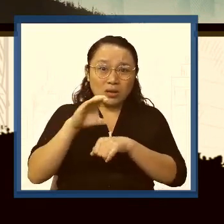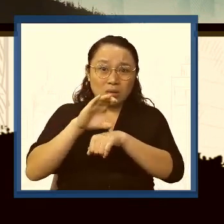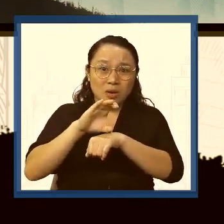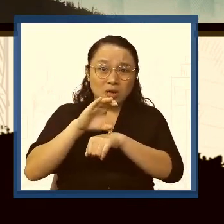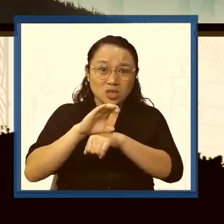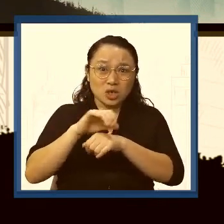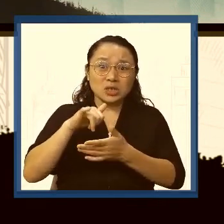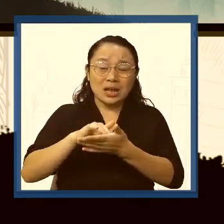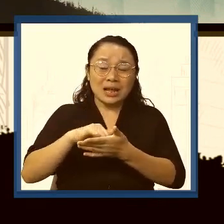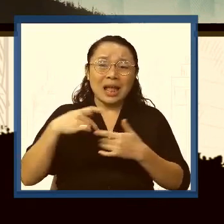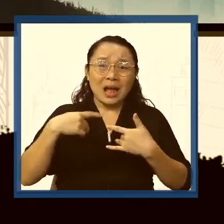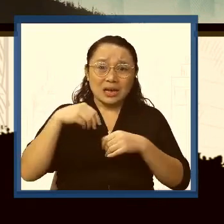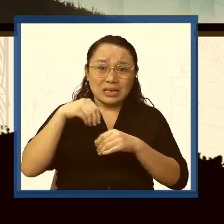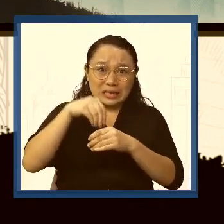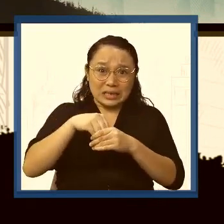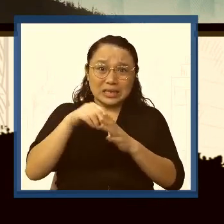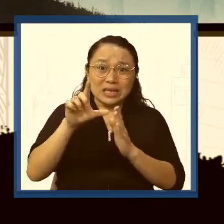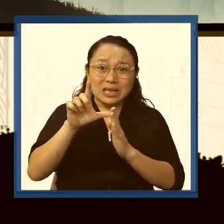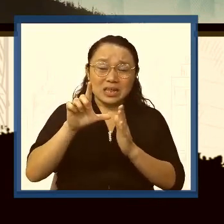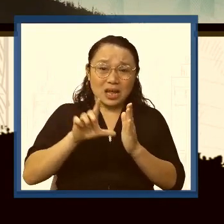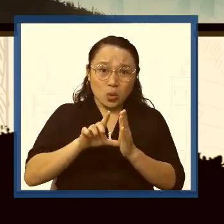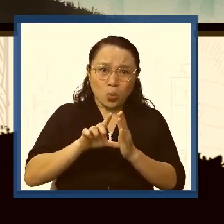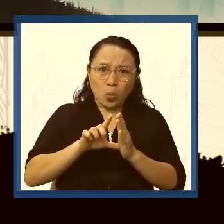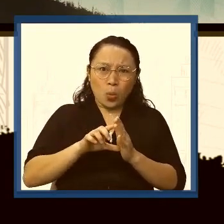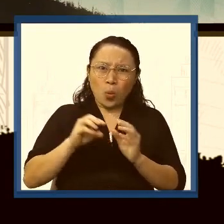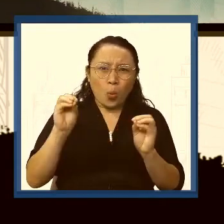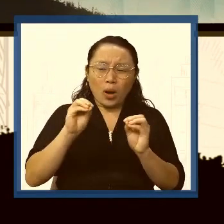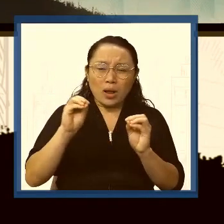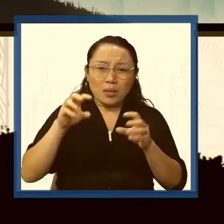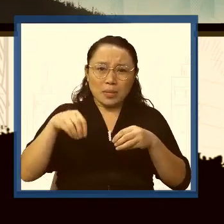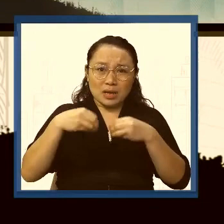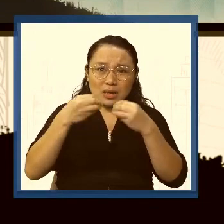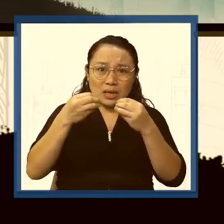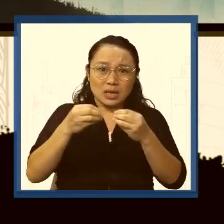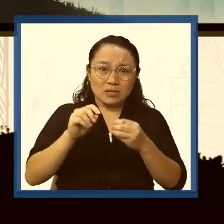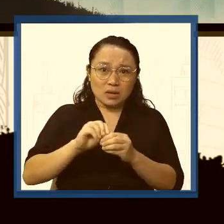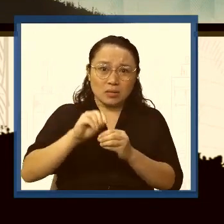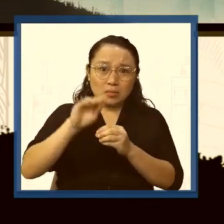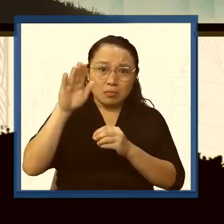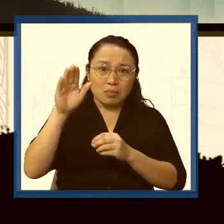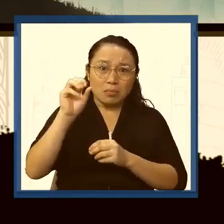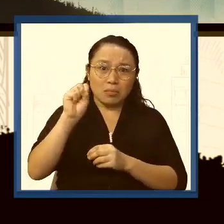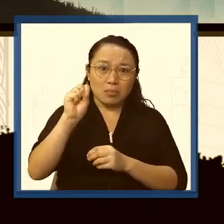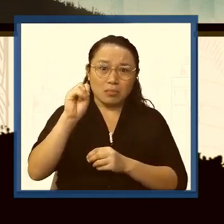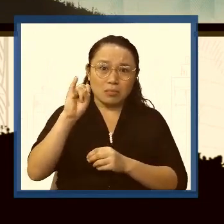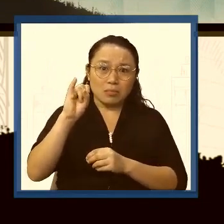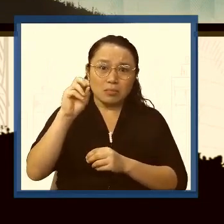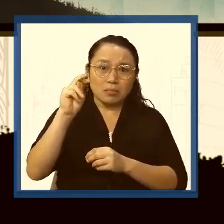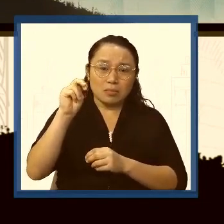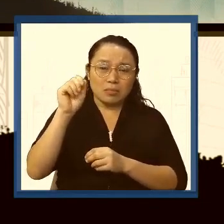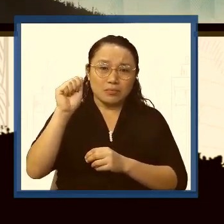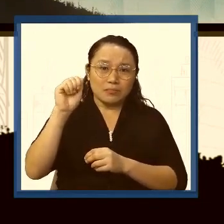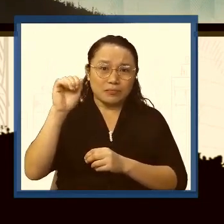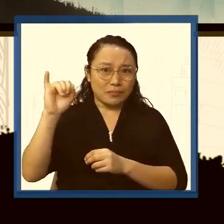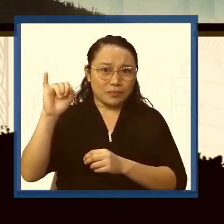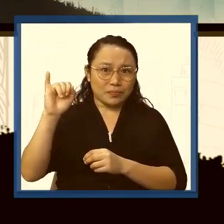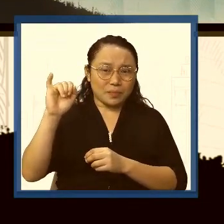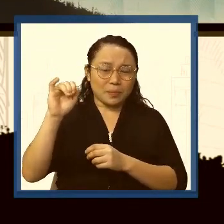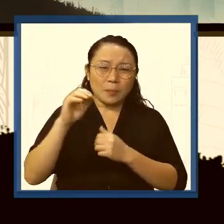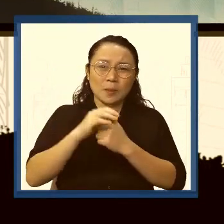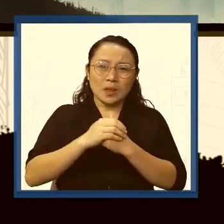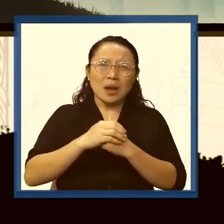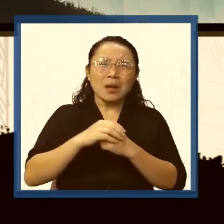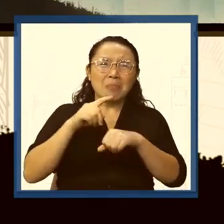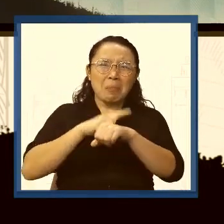balaod nga naa na siya sa wala pa kinigihatag dito sa Bukid Sinai. Kaya ba nagunahuna nga dito ramani panahon ramani sa